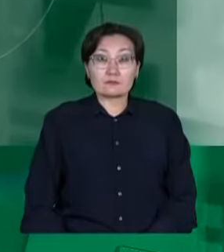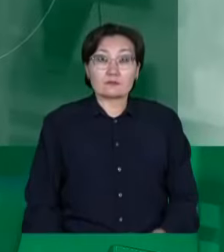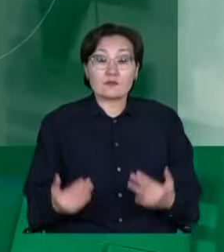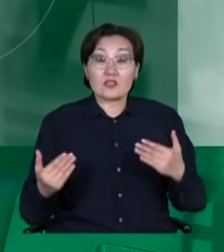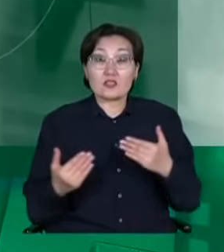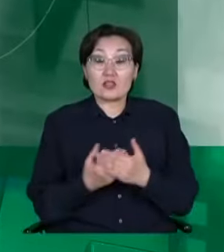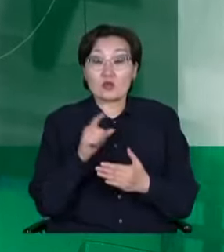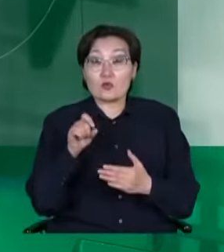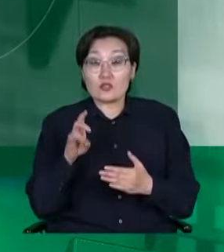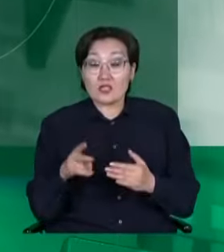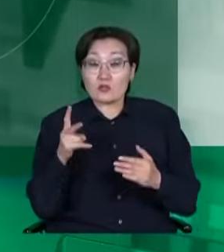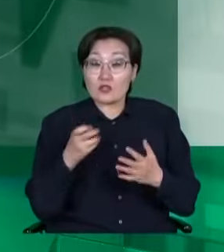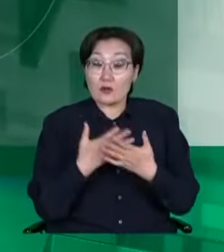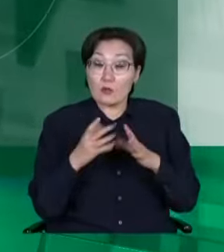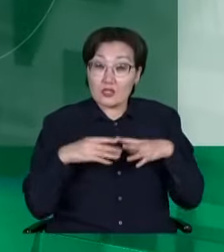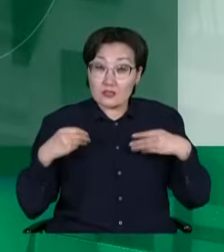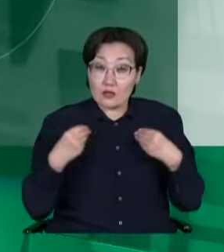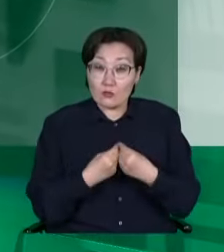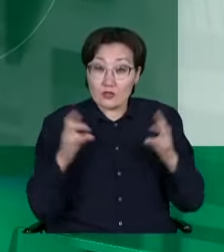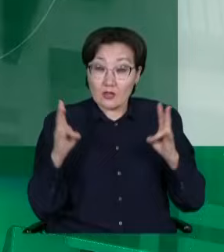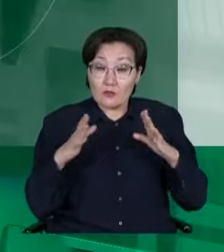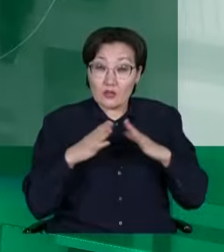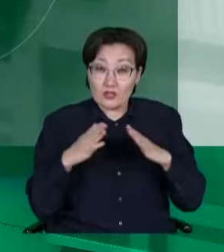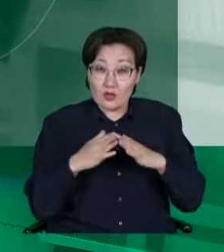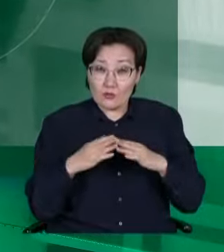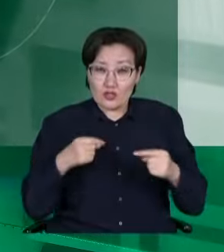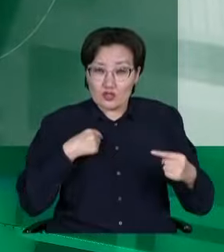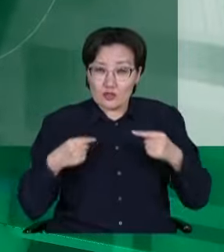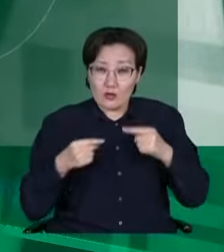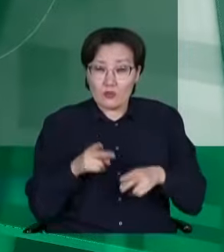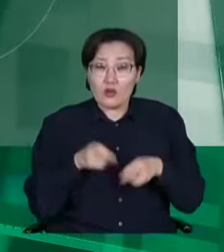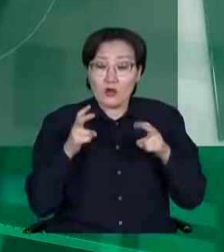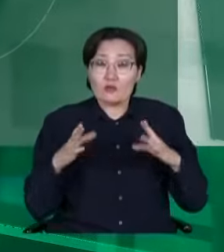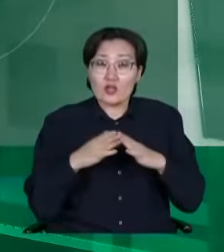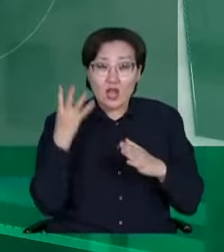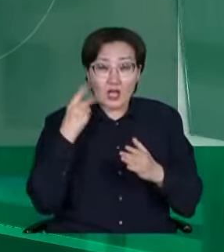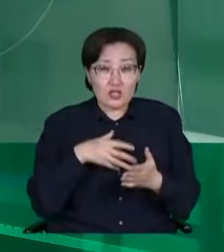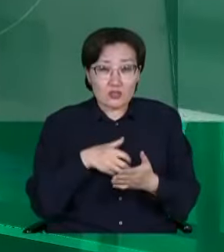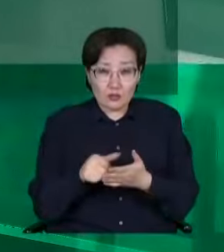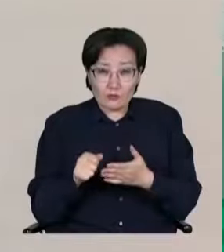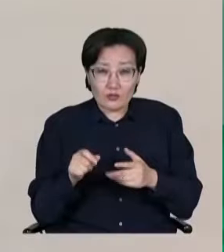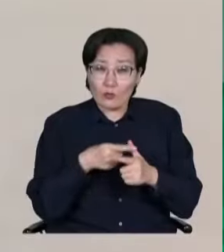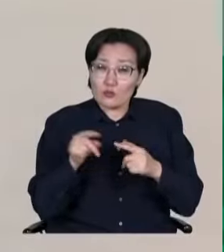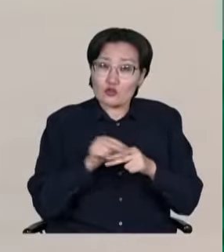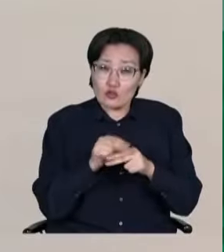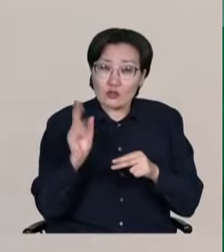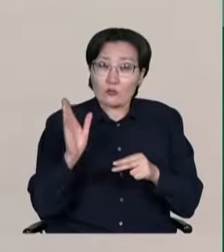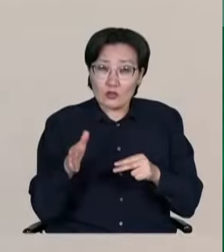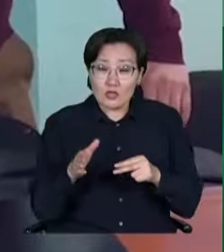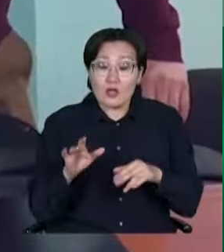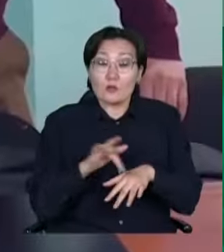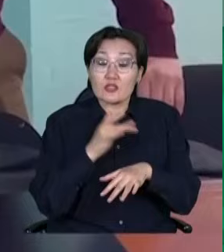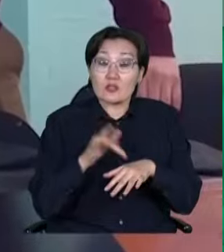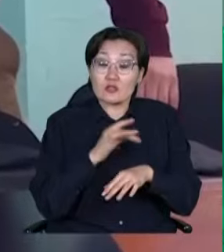Жаңа өзенде 200-ге жуық отбасы апатты үйдің азабын тартып келеді. Қауіпті үйлер қашан жөнделеді?